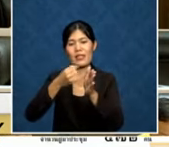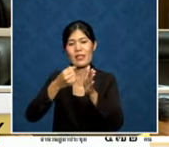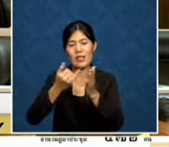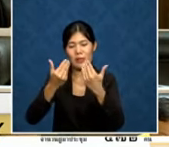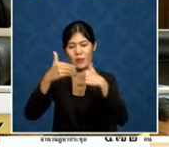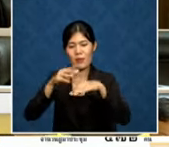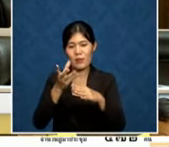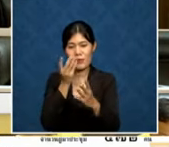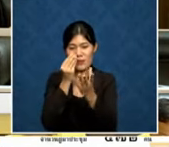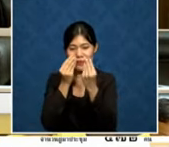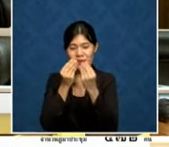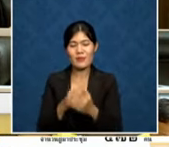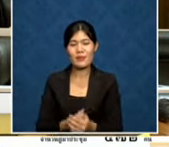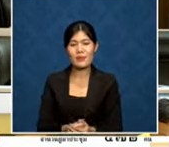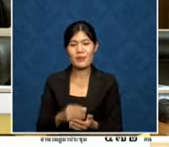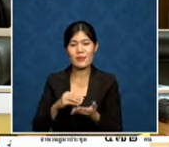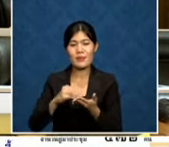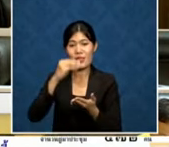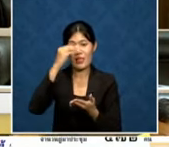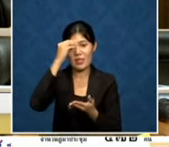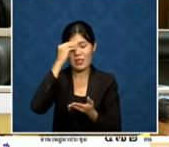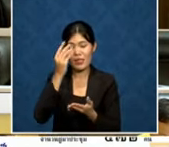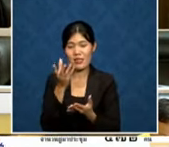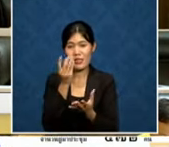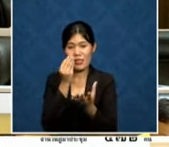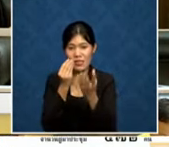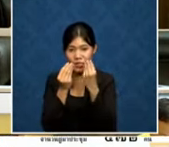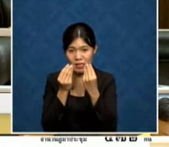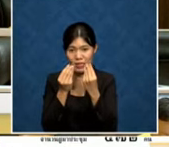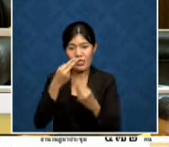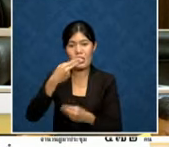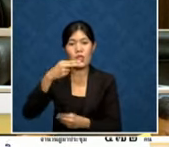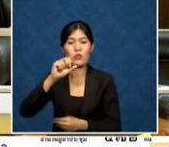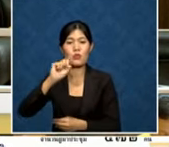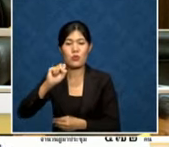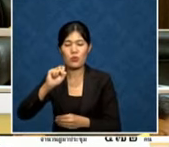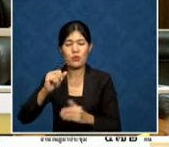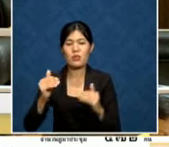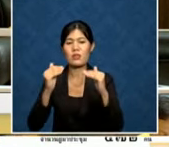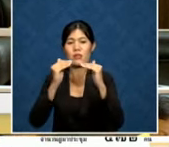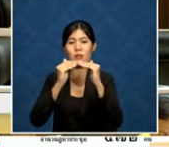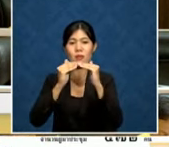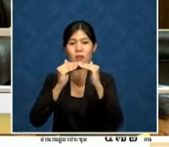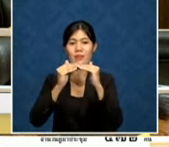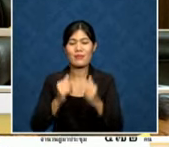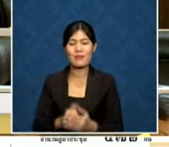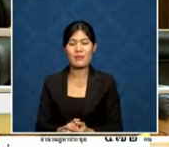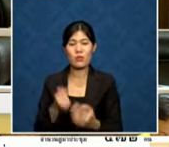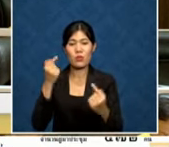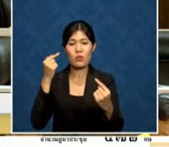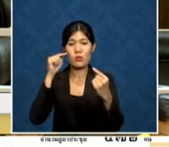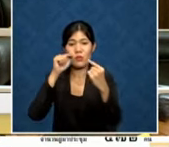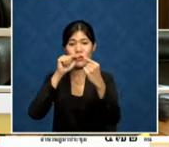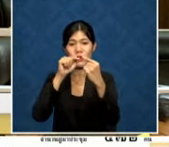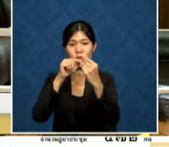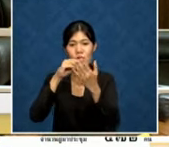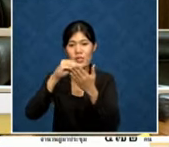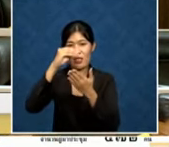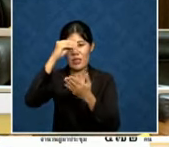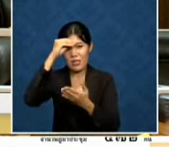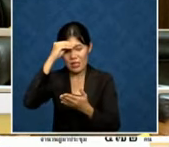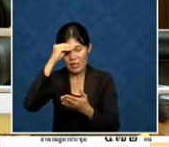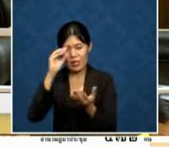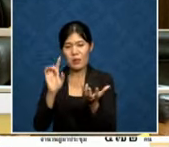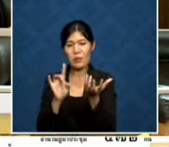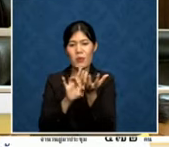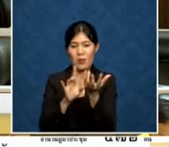ค่ะนักเรียนจะได้เรียนเนื้อหาหลักสูตรที่สอนอย่างเท่าเทียมกันมุ่งเน้นให้นักเรียนได้เรียนเนื้อหาที่มี